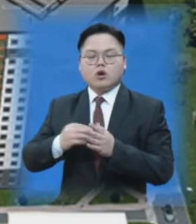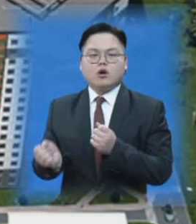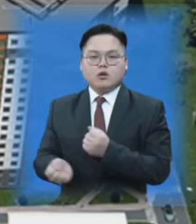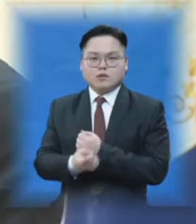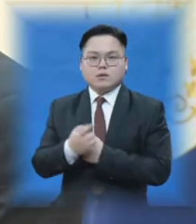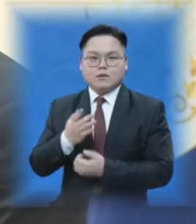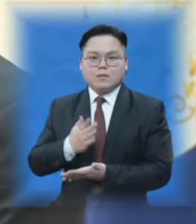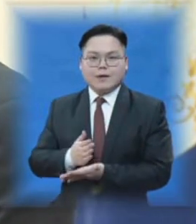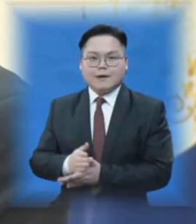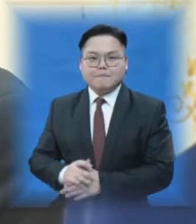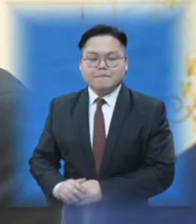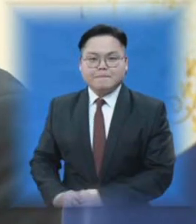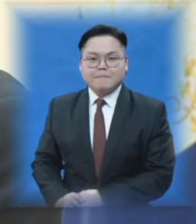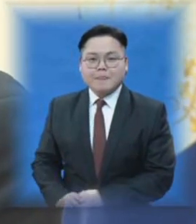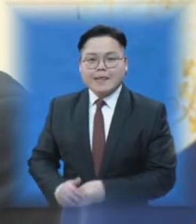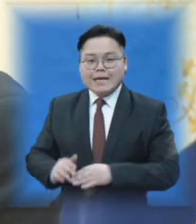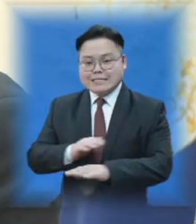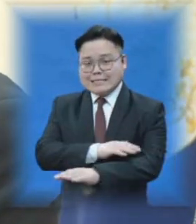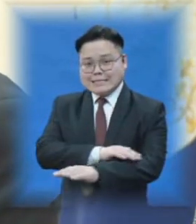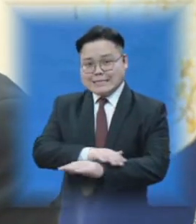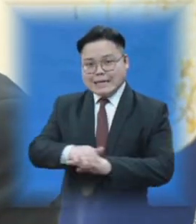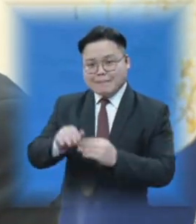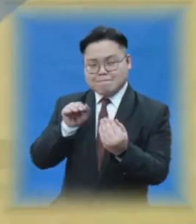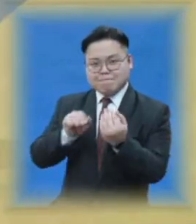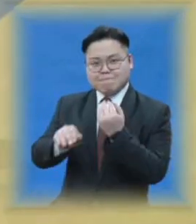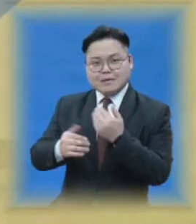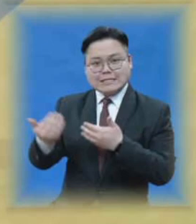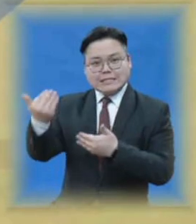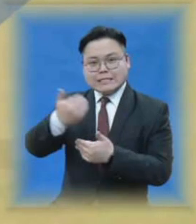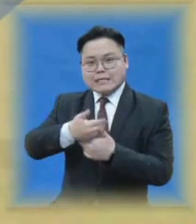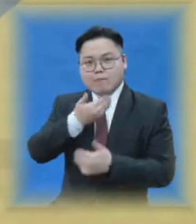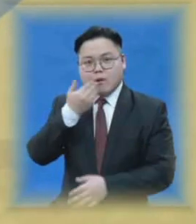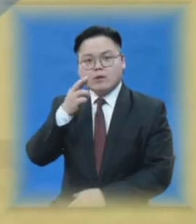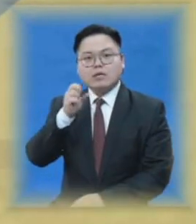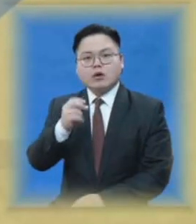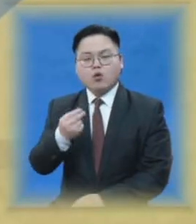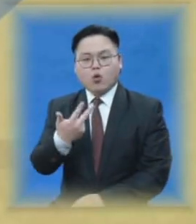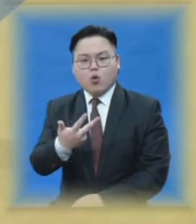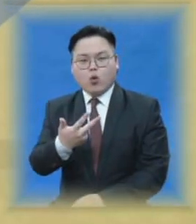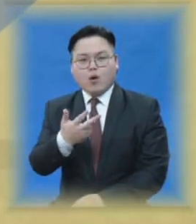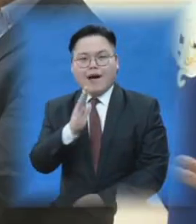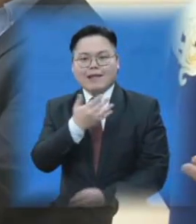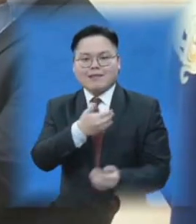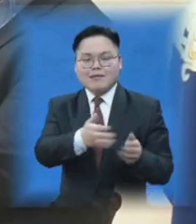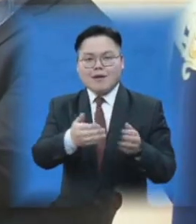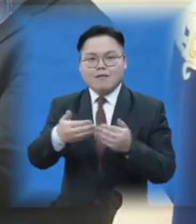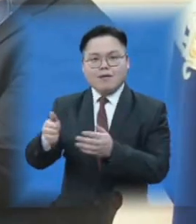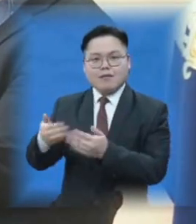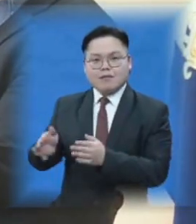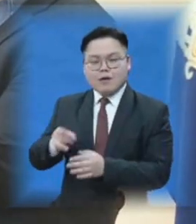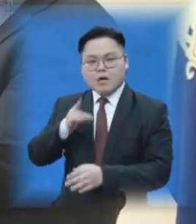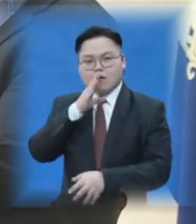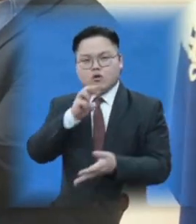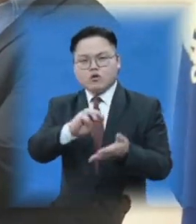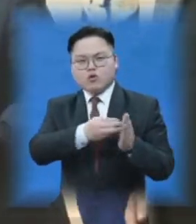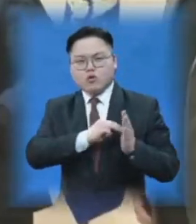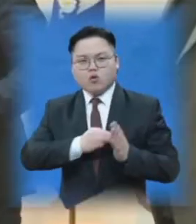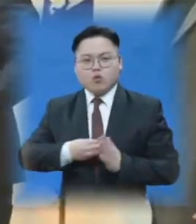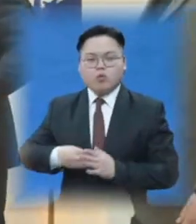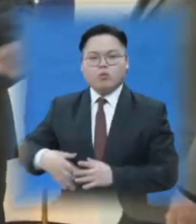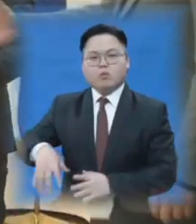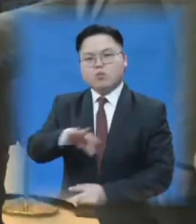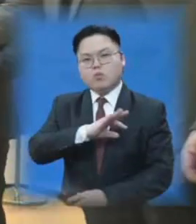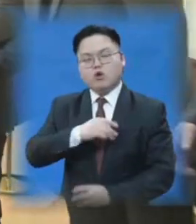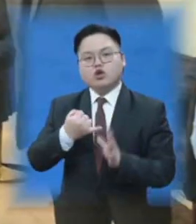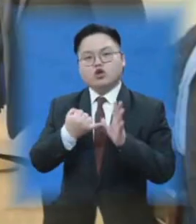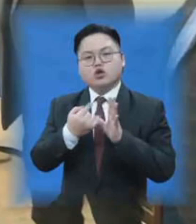байна. Автозамын зорчин хөдөлгөөний саадгүй байхуднаас 3 талаас орох боломжтойгоор автозамын орц гарцыг төлөвлөж нийт